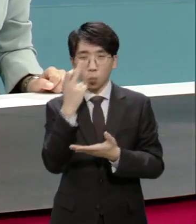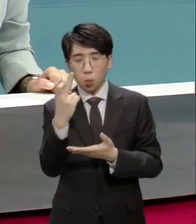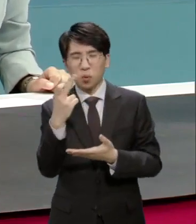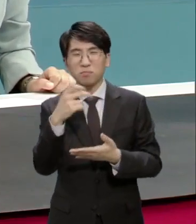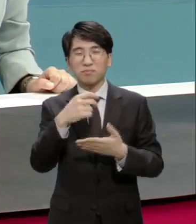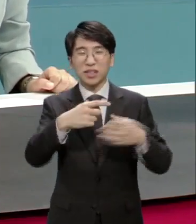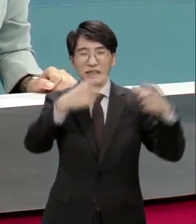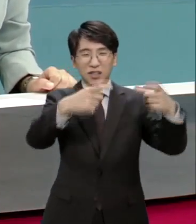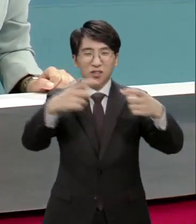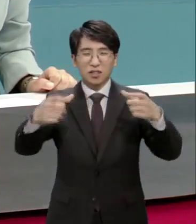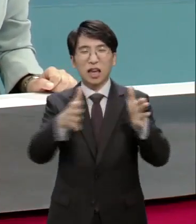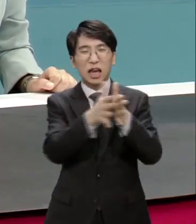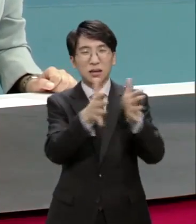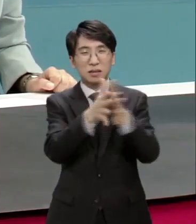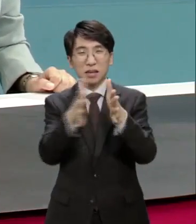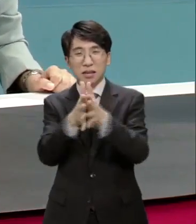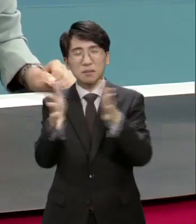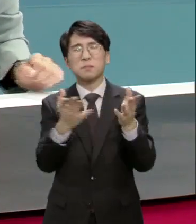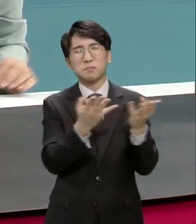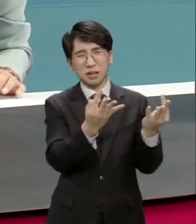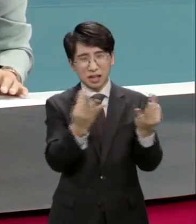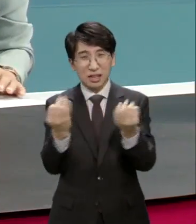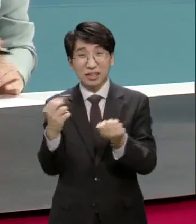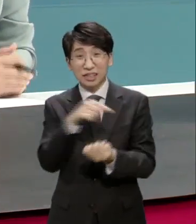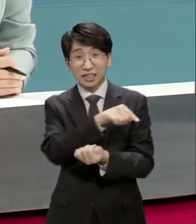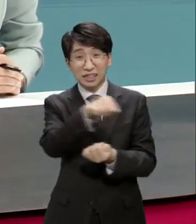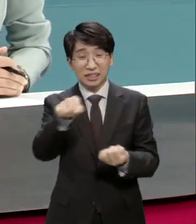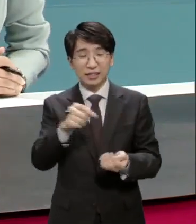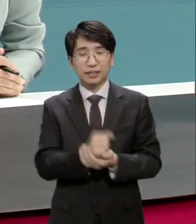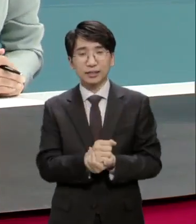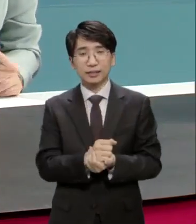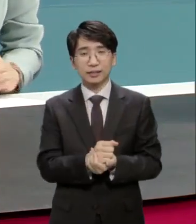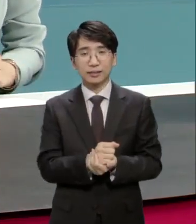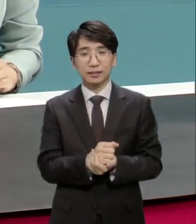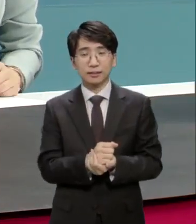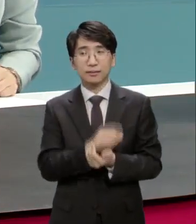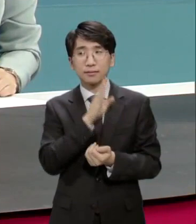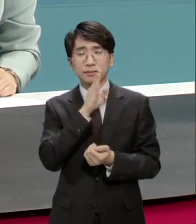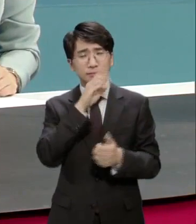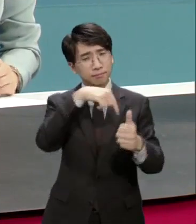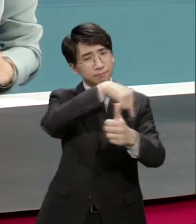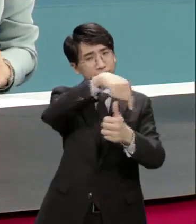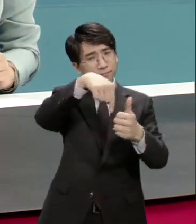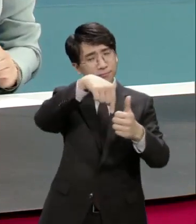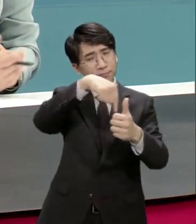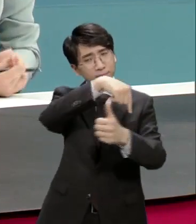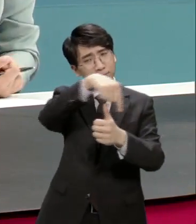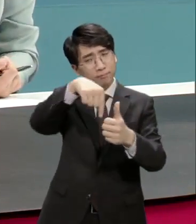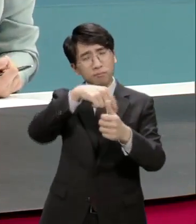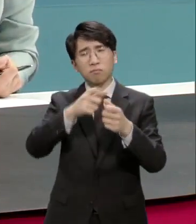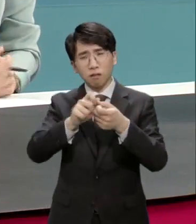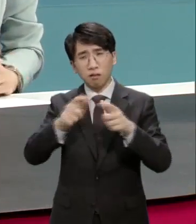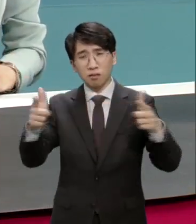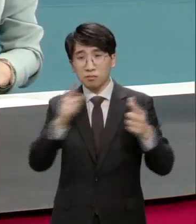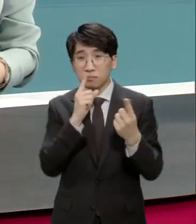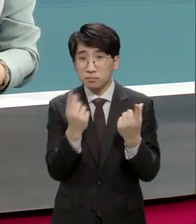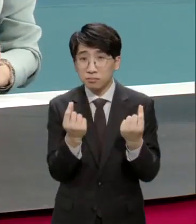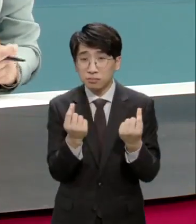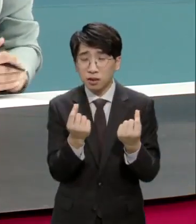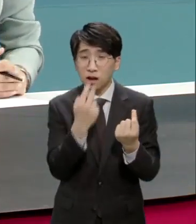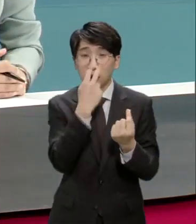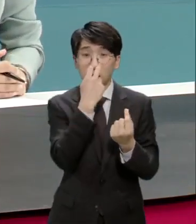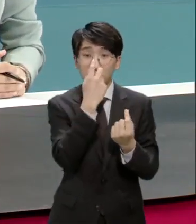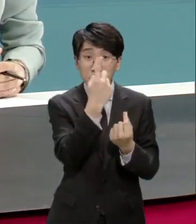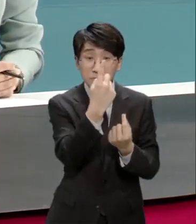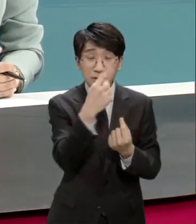다른 강동이나 강남 지역도 마찬가지인데 지역적인 관점에서도 워낙 분위기가 다르고 아파트마다 네. 특색이 있다 보니까 경비원을